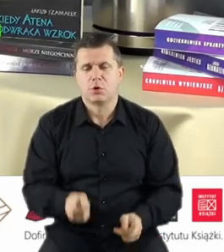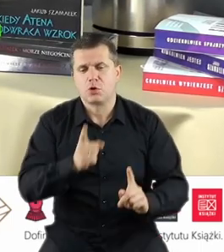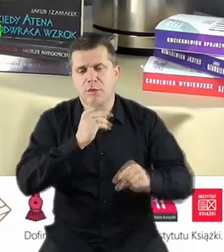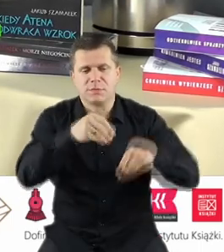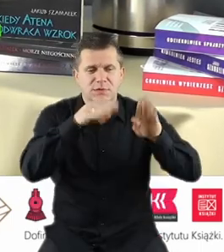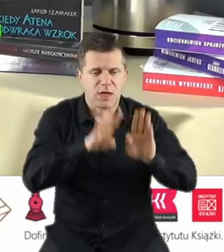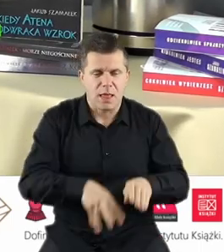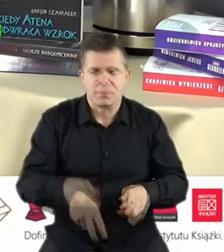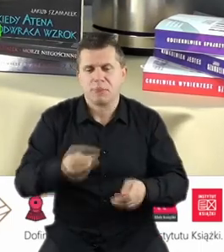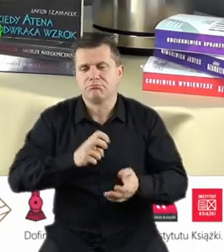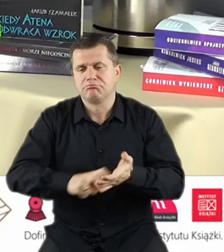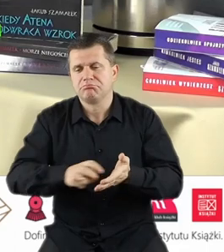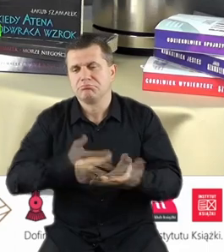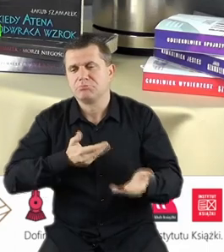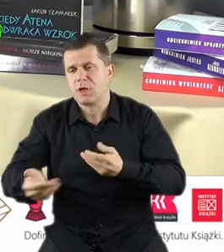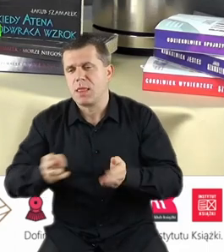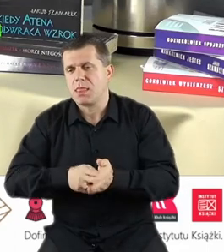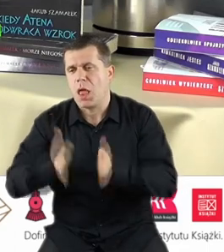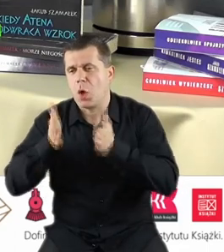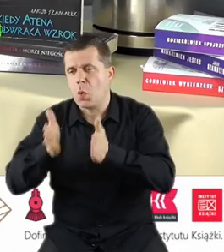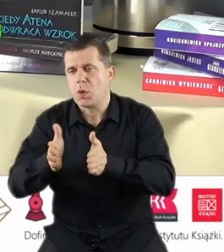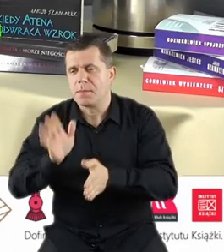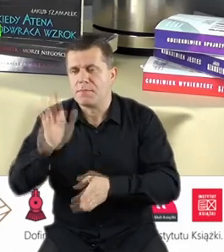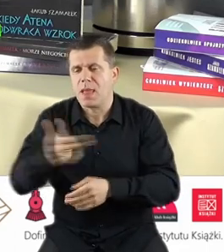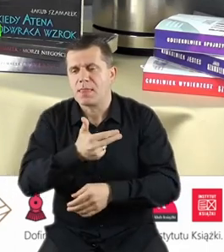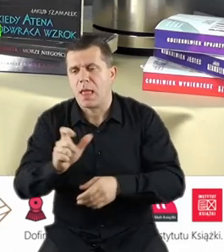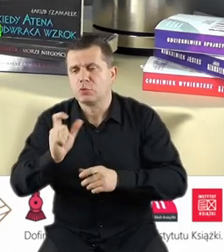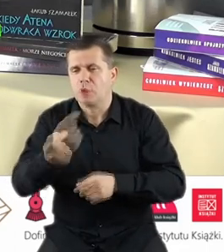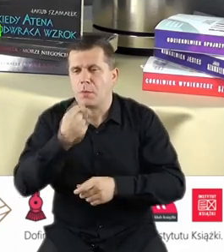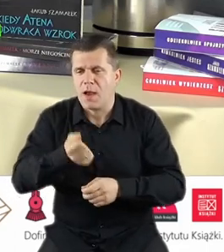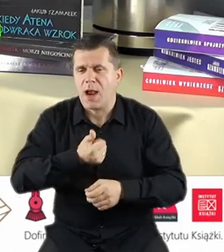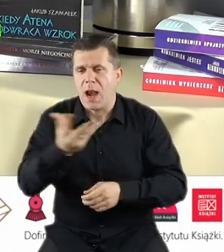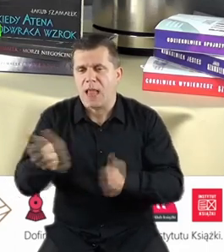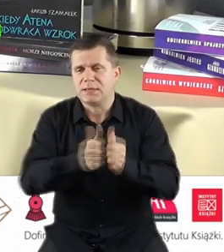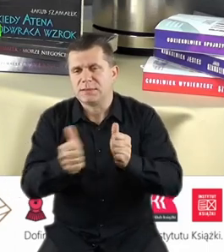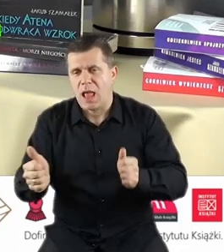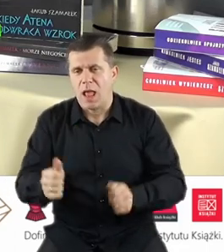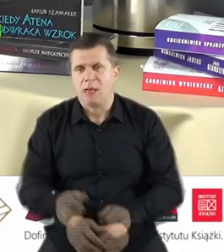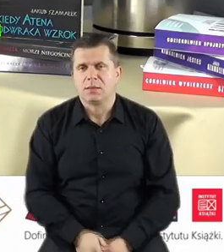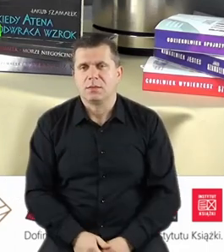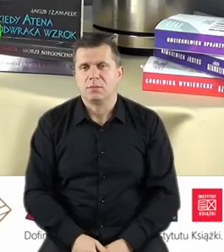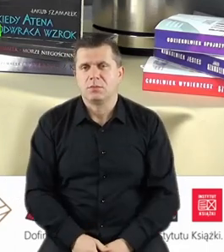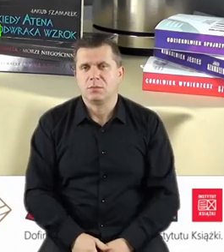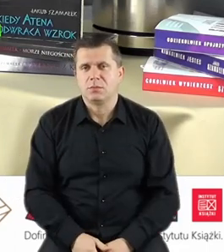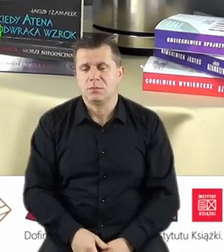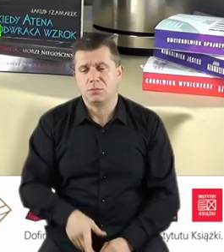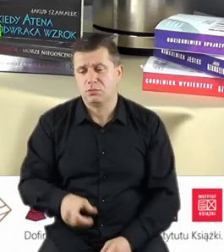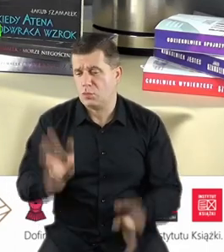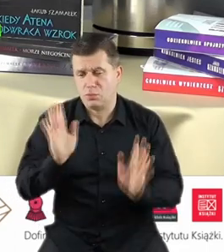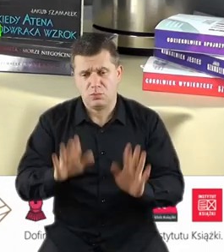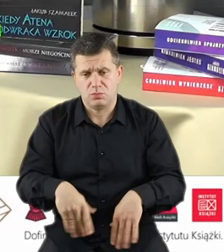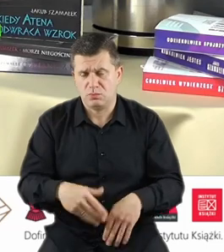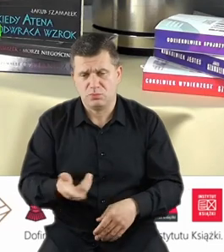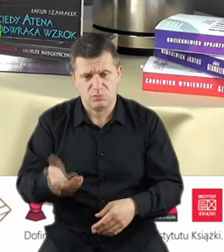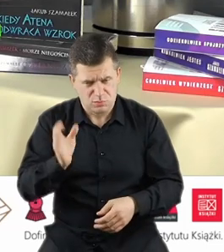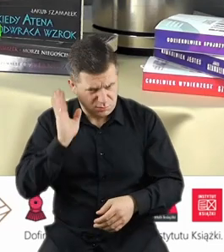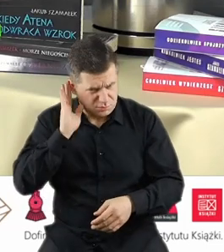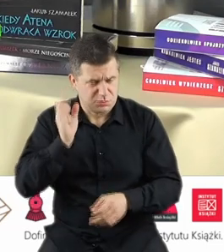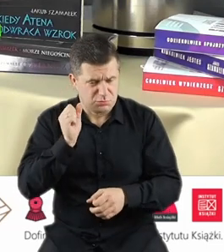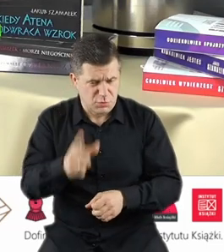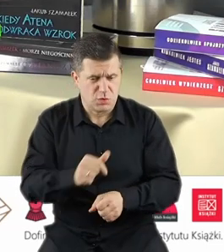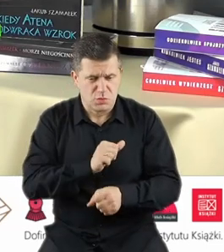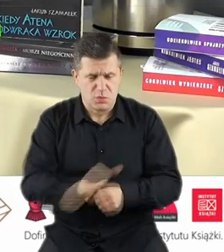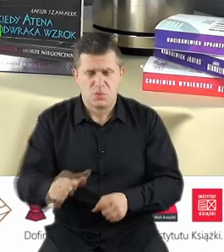przechodniem na ulicy, który na konkretny temat coś powie, parę zdań, no to jest już kwestia wczoraj, nawet nie dzisiaj.